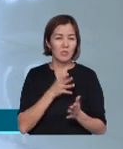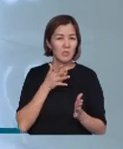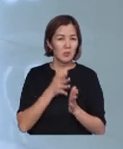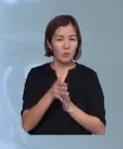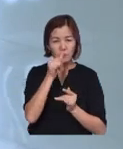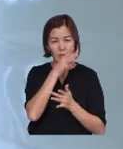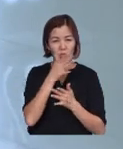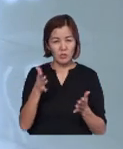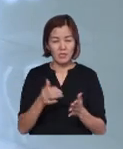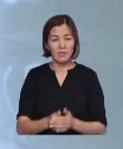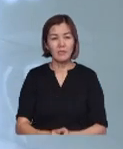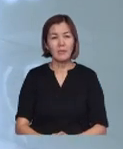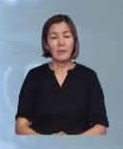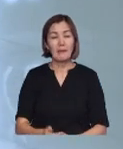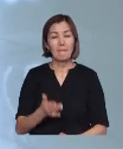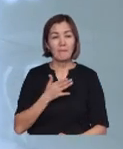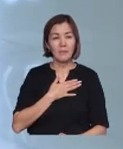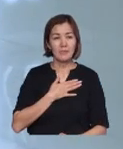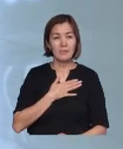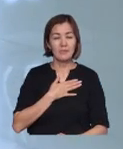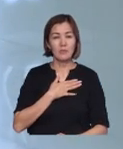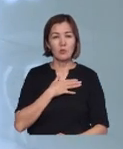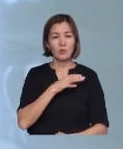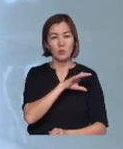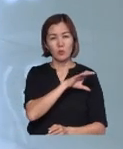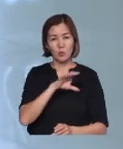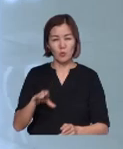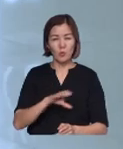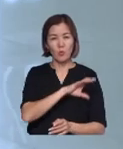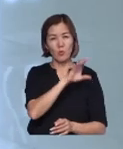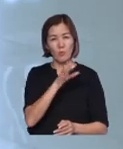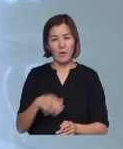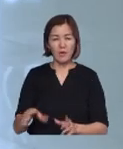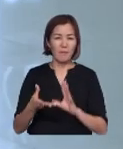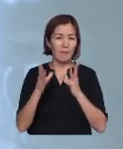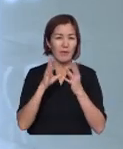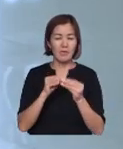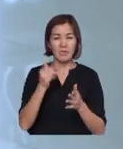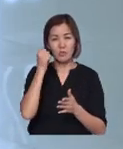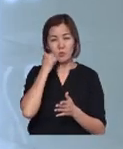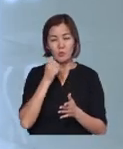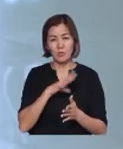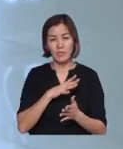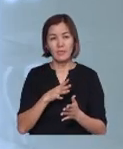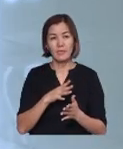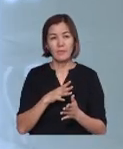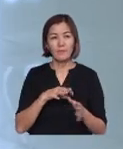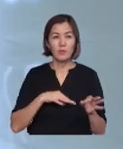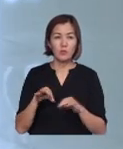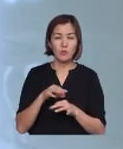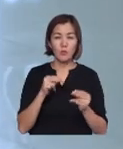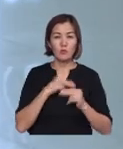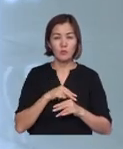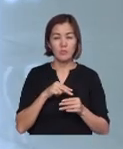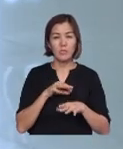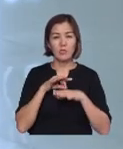бізде көбінесе мынау трубалардың да тозу мәселесі. Соған сәйкес қазір сол жұмыстарды жобалауда